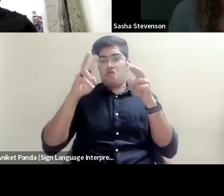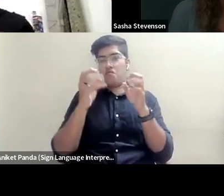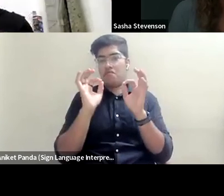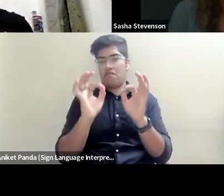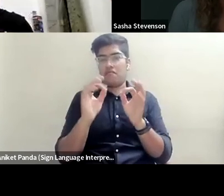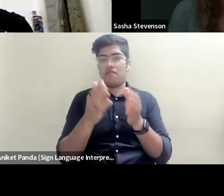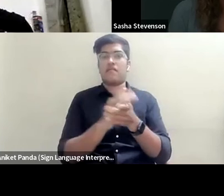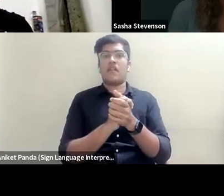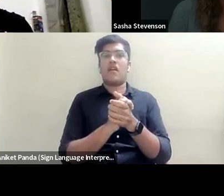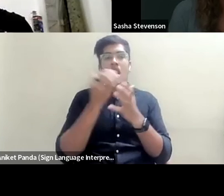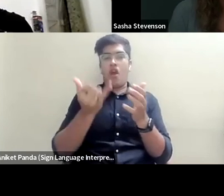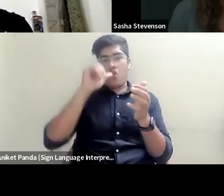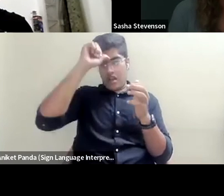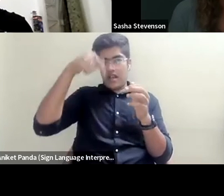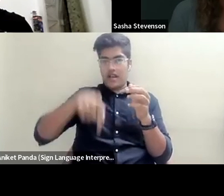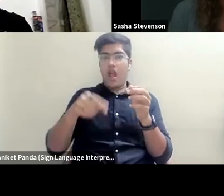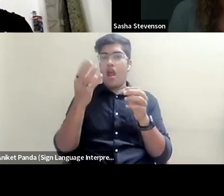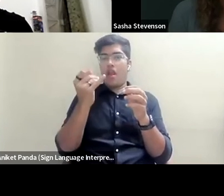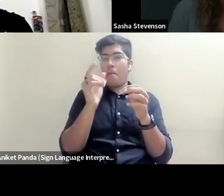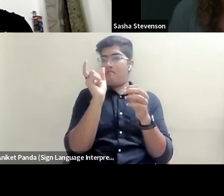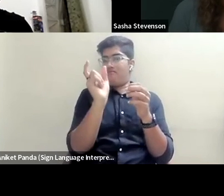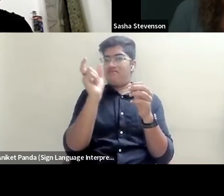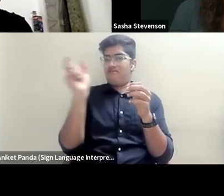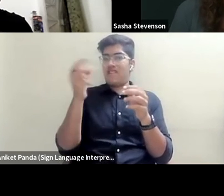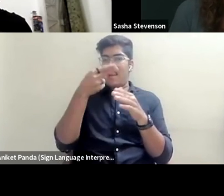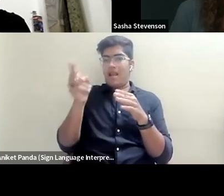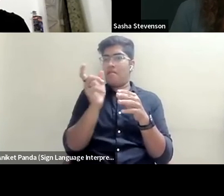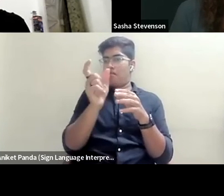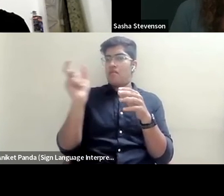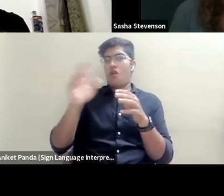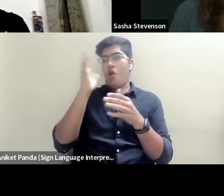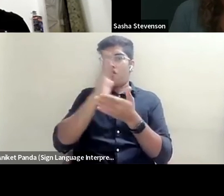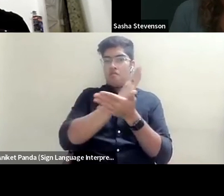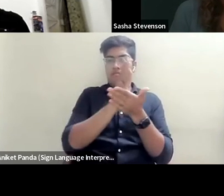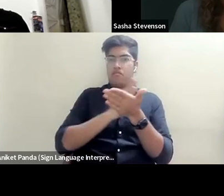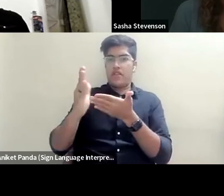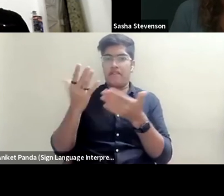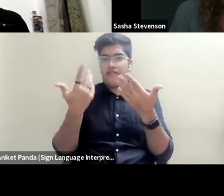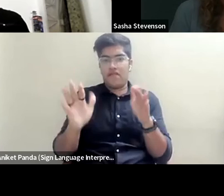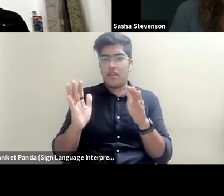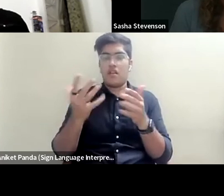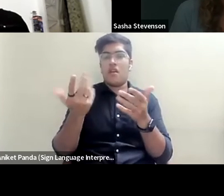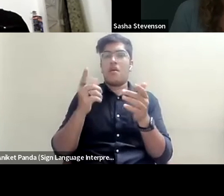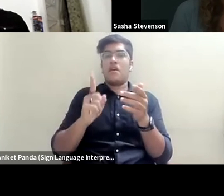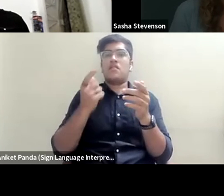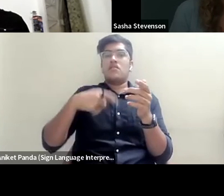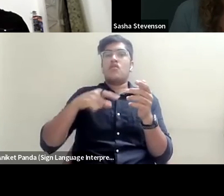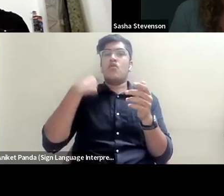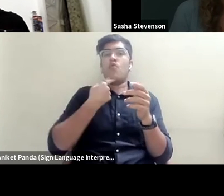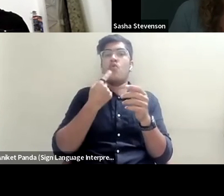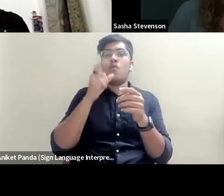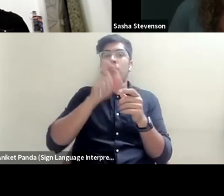तो अबॉलिश हो गए हैं कॉन्स्टिट्यूशन जब आया था, मगर उसके बाद भी लोग अपने जो सॉर्ट ऑफ पावरफुल सरनेम्स